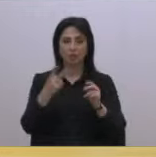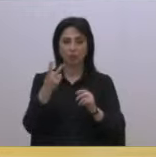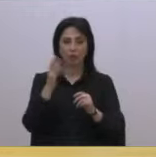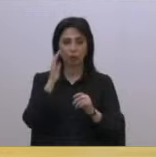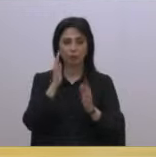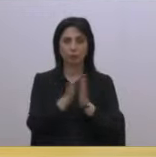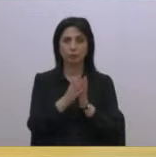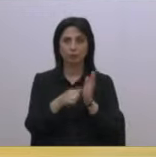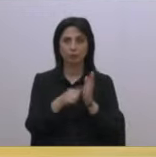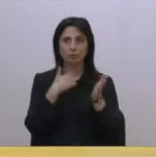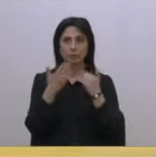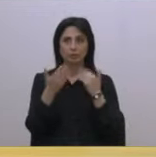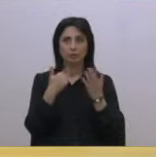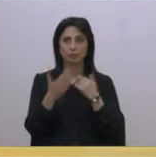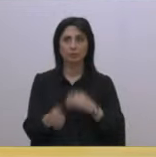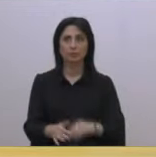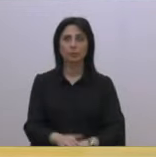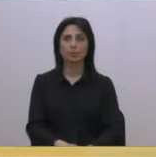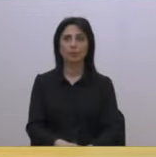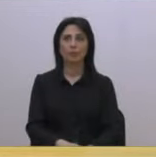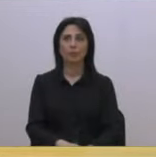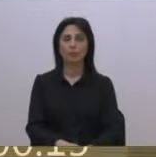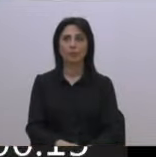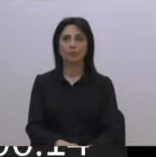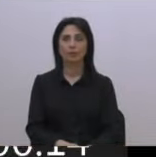მოსმენით. ვთხოვ ჩართოთ კენჭისხის რეჟიმი.